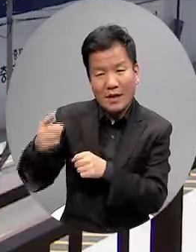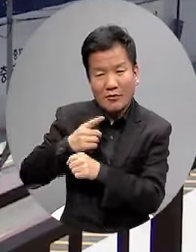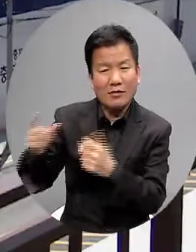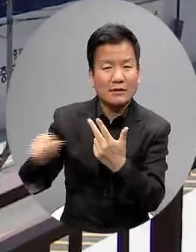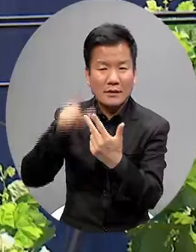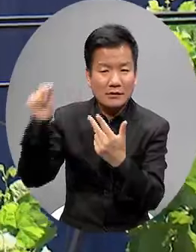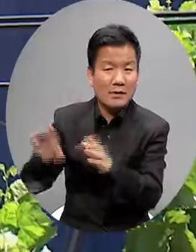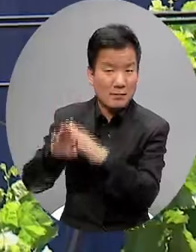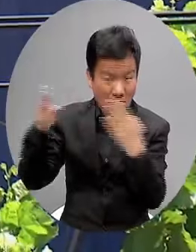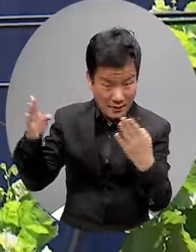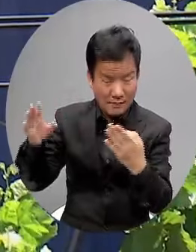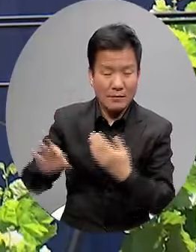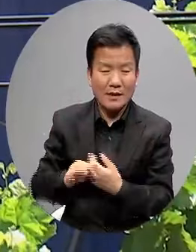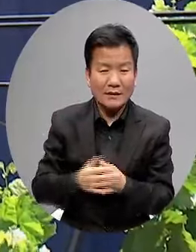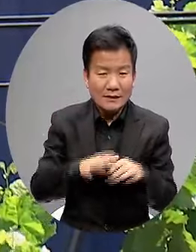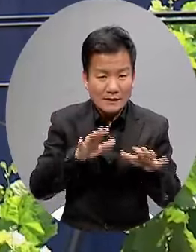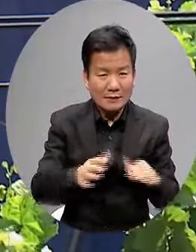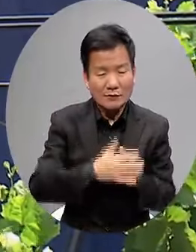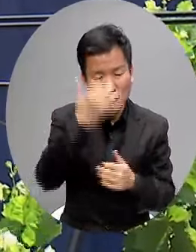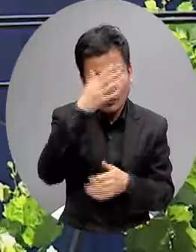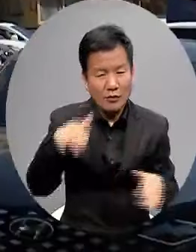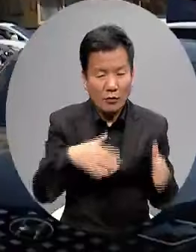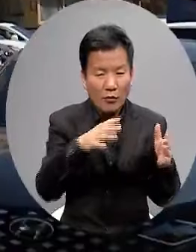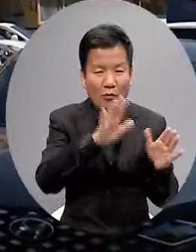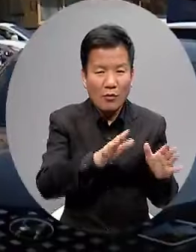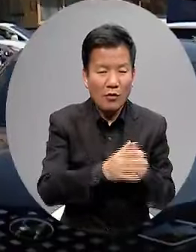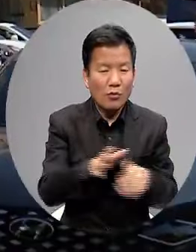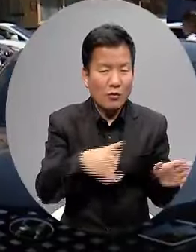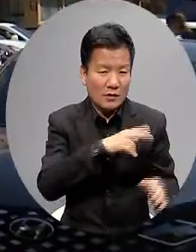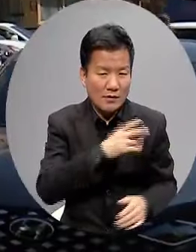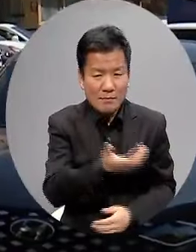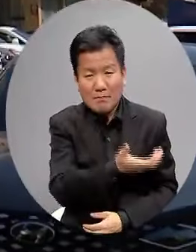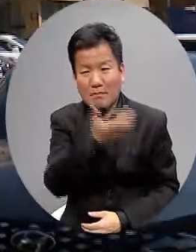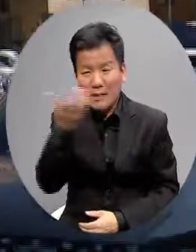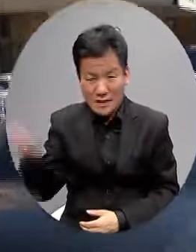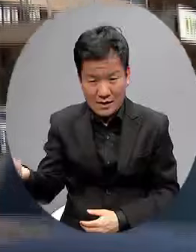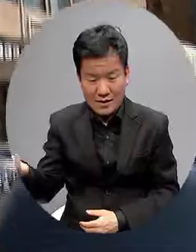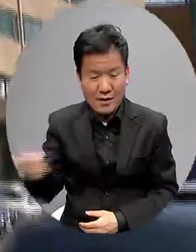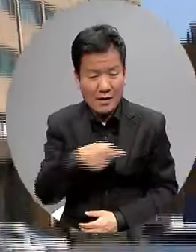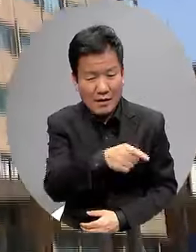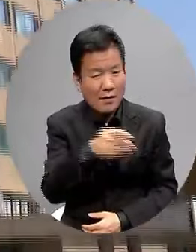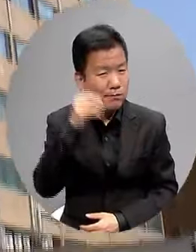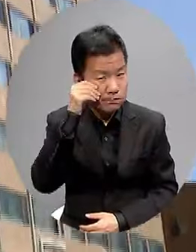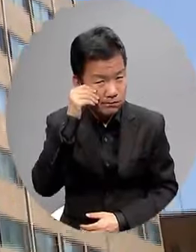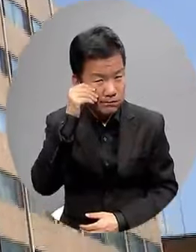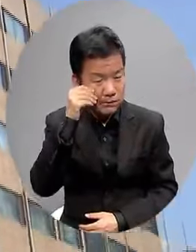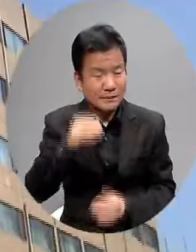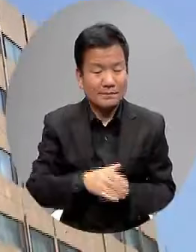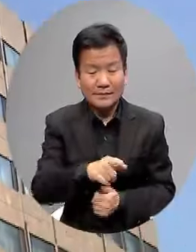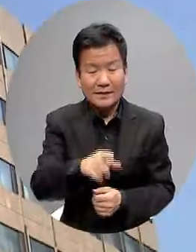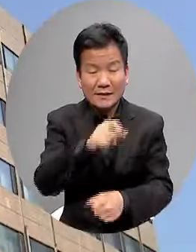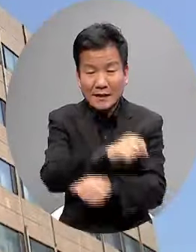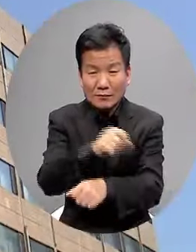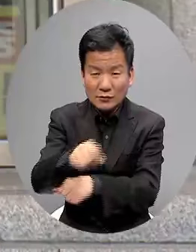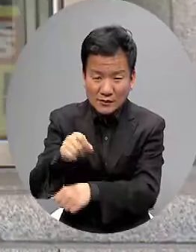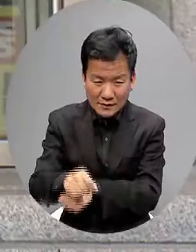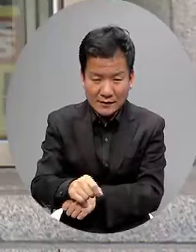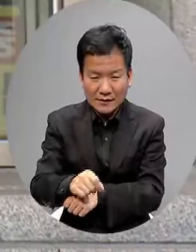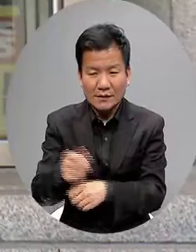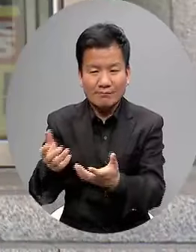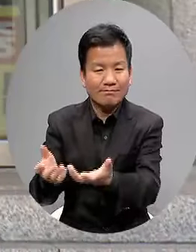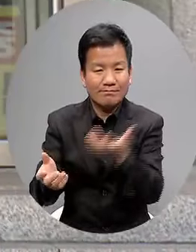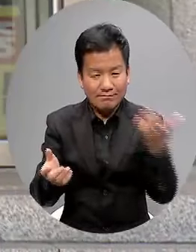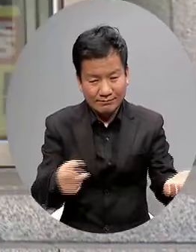7월 문을 열면 현재 도청 신관을 쓰는 도의회가 통째로 옮겨가기 때문에 본관 사무실들은 그 자리를